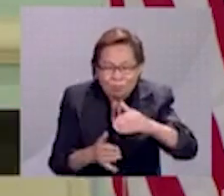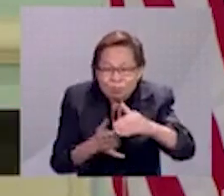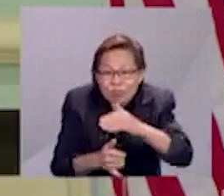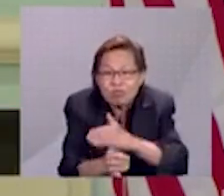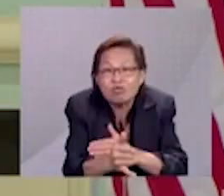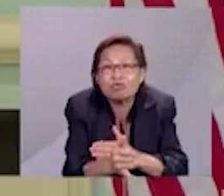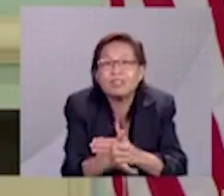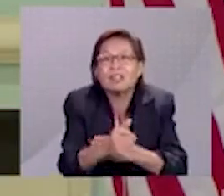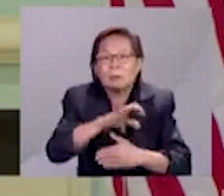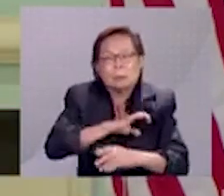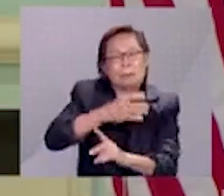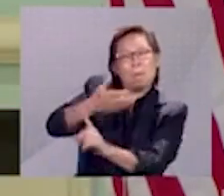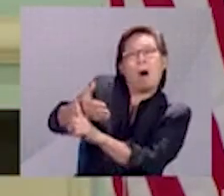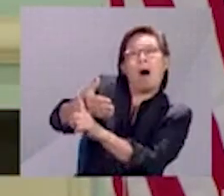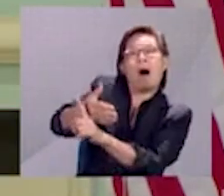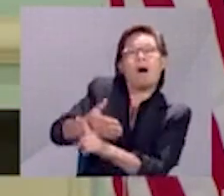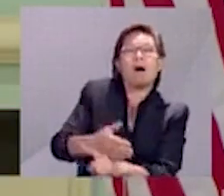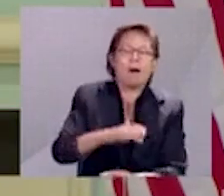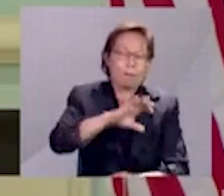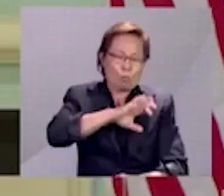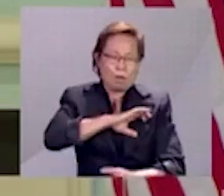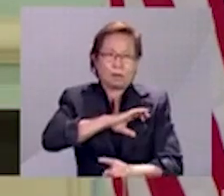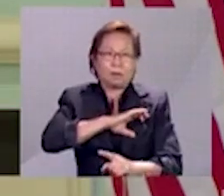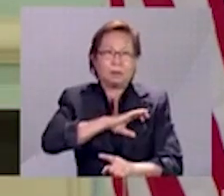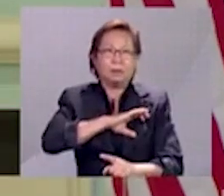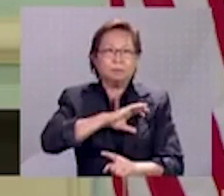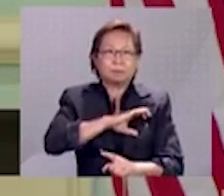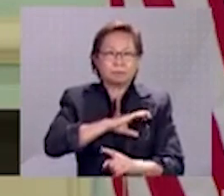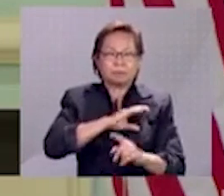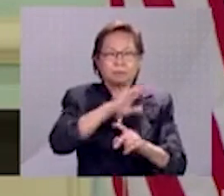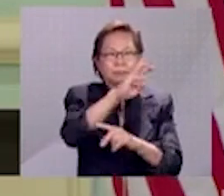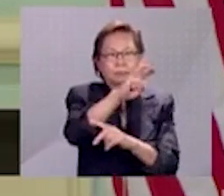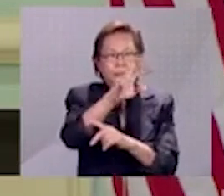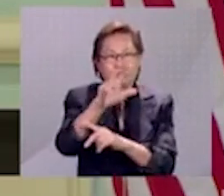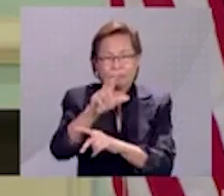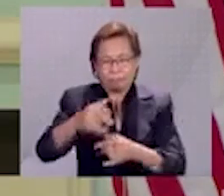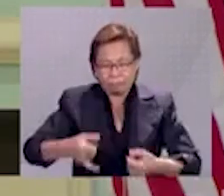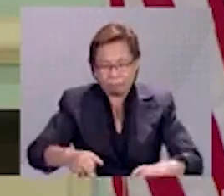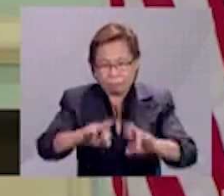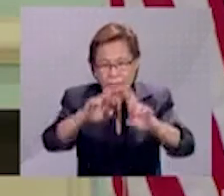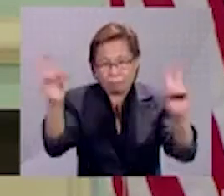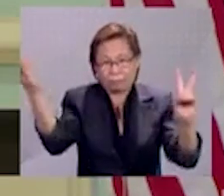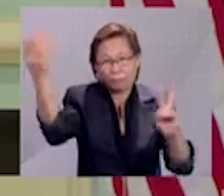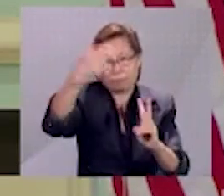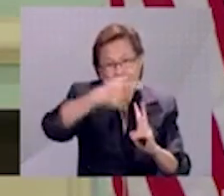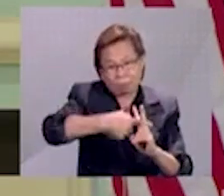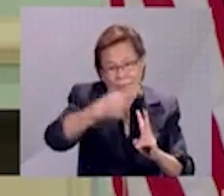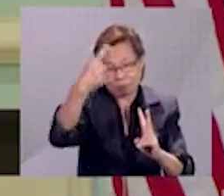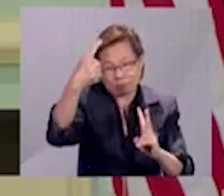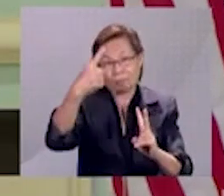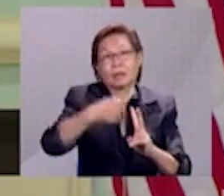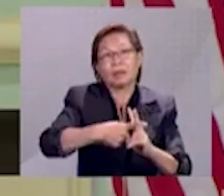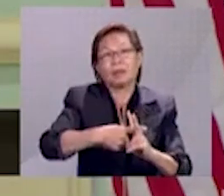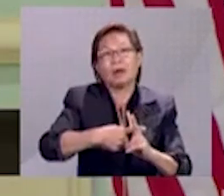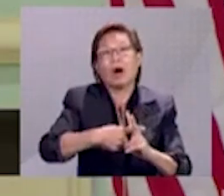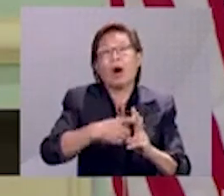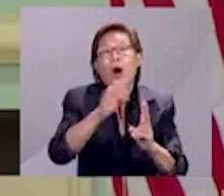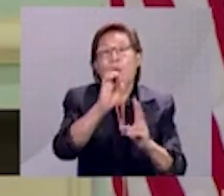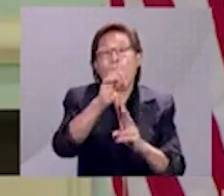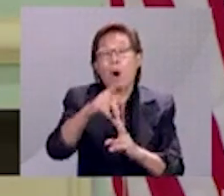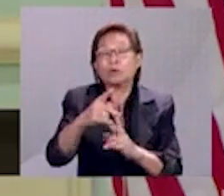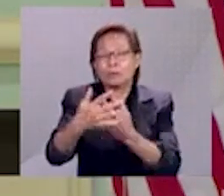PDRM juga membuat 63 sekatan jalan raya ops benteng di seluruh negara dan